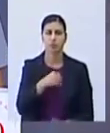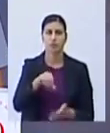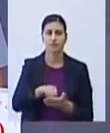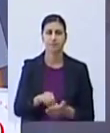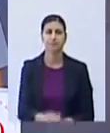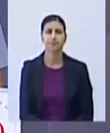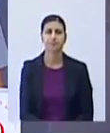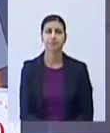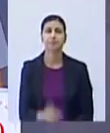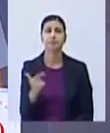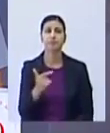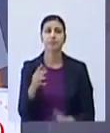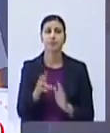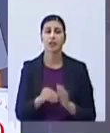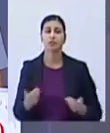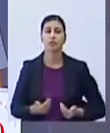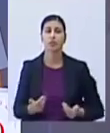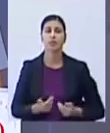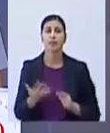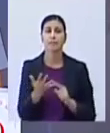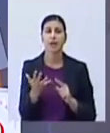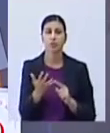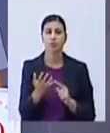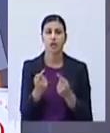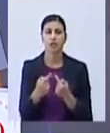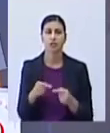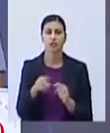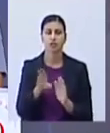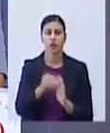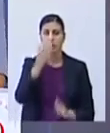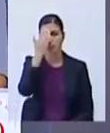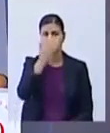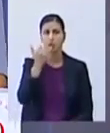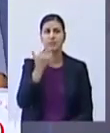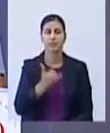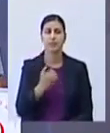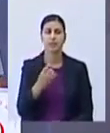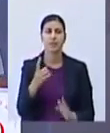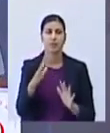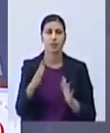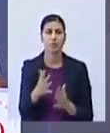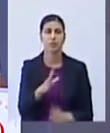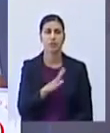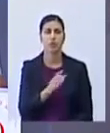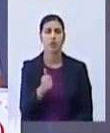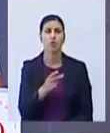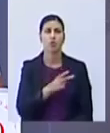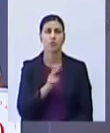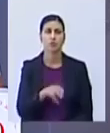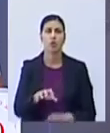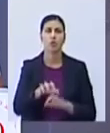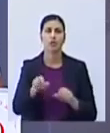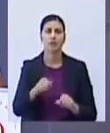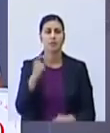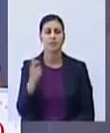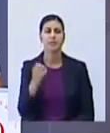რომელიც სვათაშოვის განში ცხოვრობდა მეხუთე მიკრორაიონში და დაგვირეკა მოსახლეობამ, ავედი და ნახეთ კიდე ერთი სასწაული, თუ როგორ ეწირება კიდე ამ ოლიგარქების